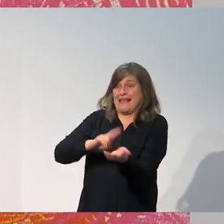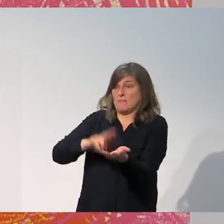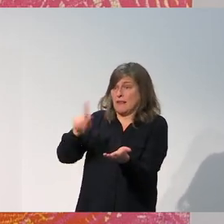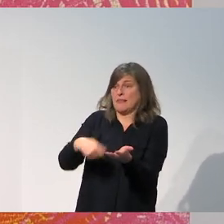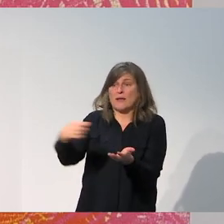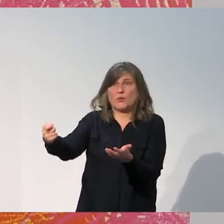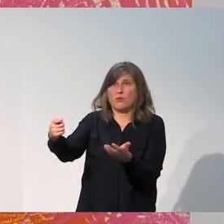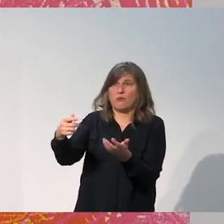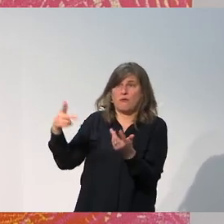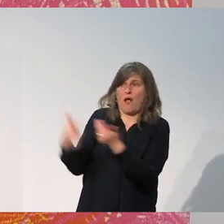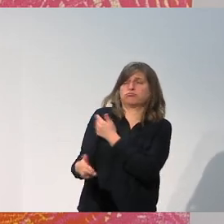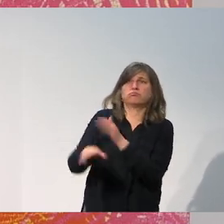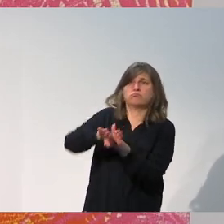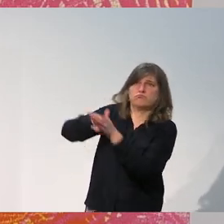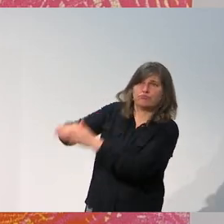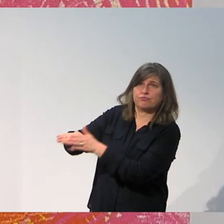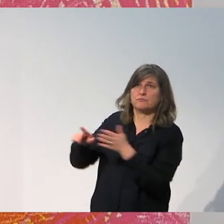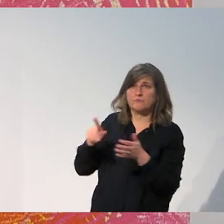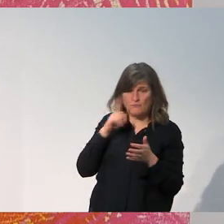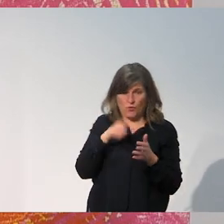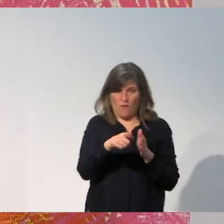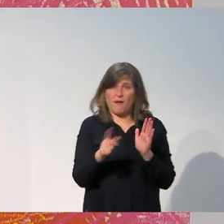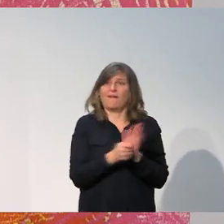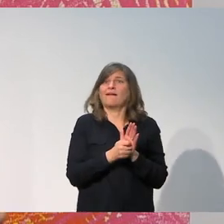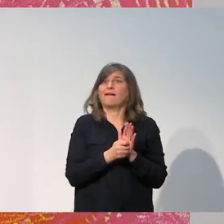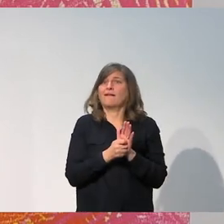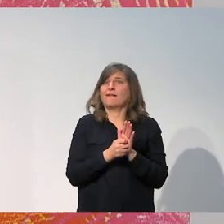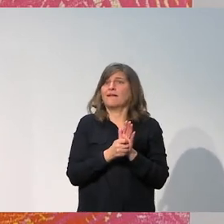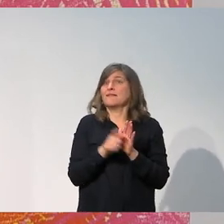puisque à partir de cette période, ce n'est plus le soleil